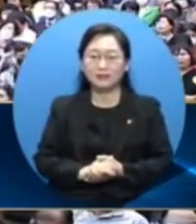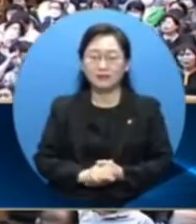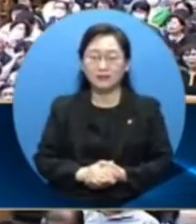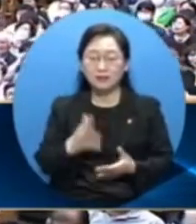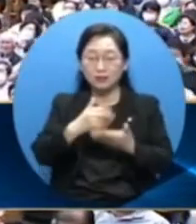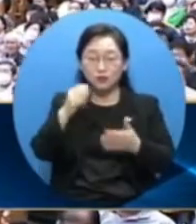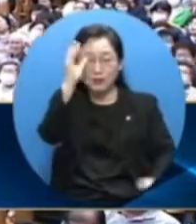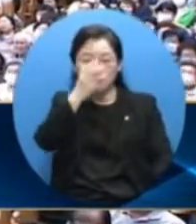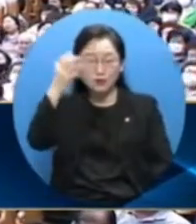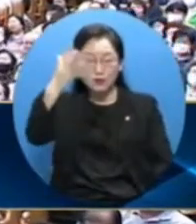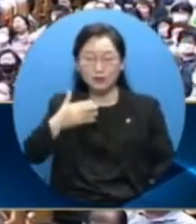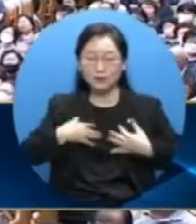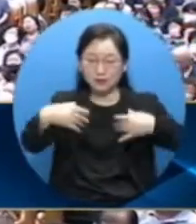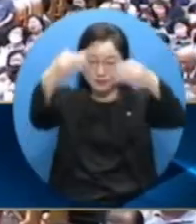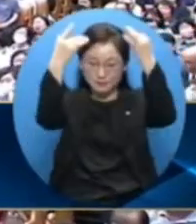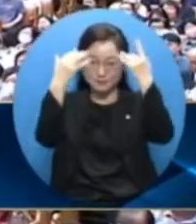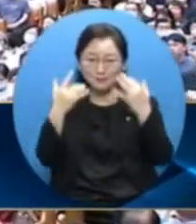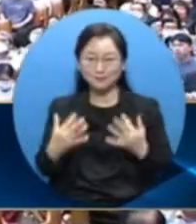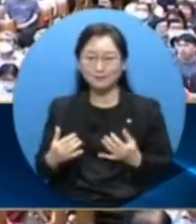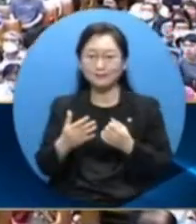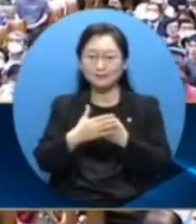주의 성령이 내게 임하셨으니.